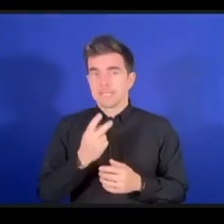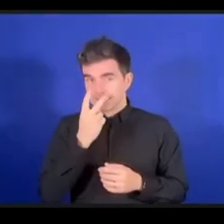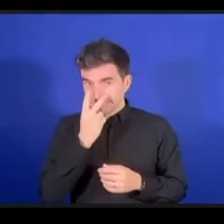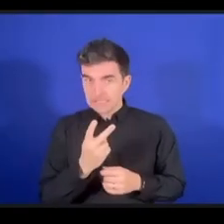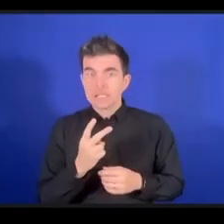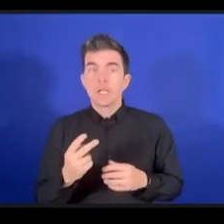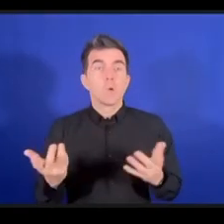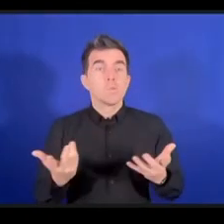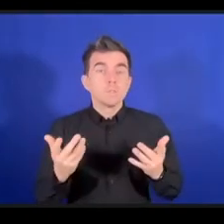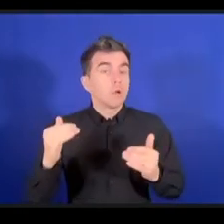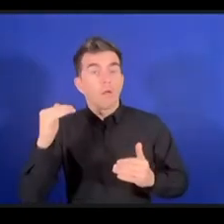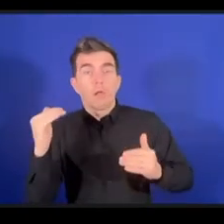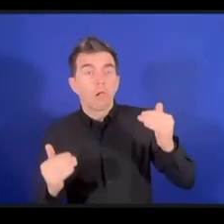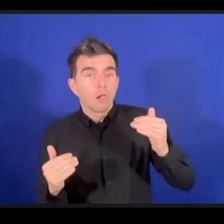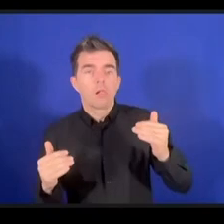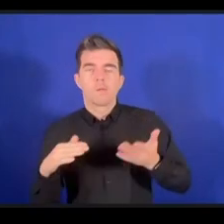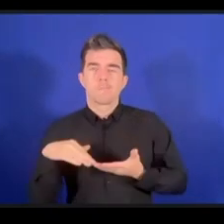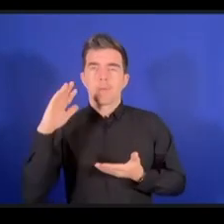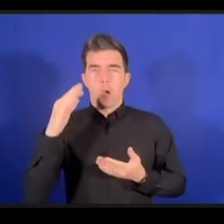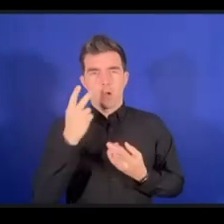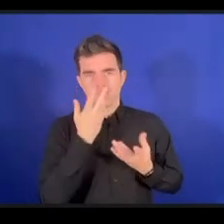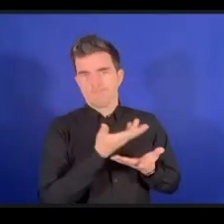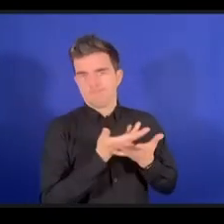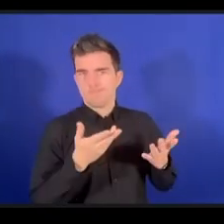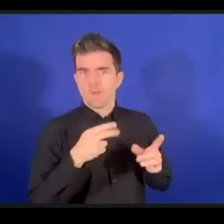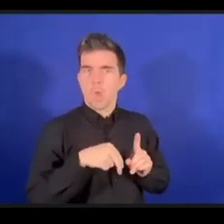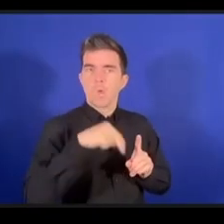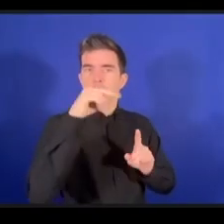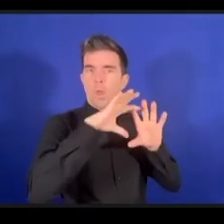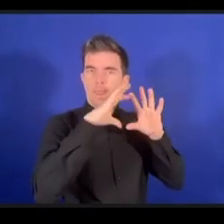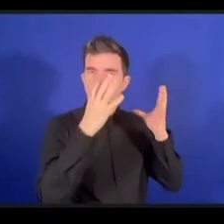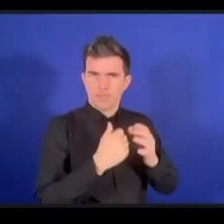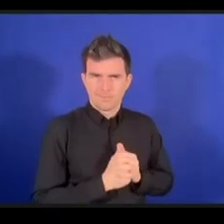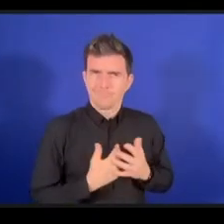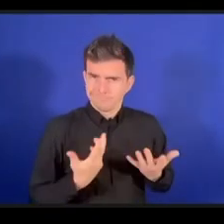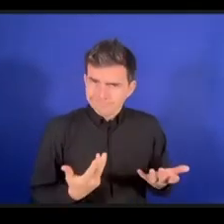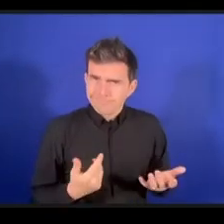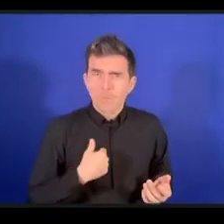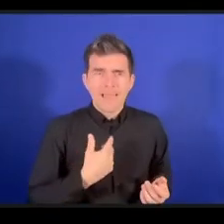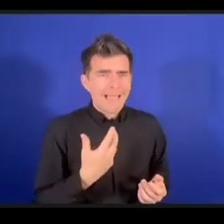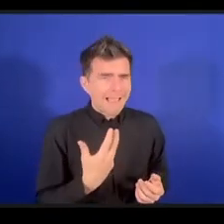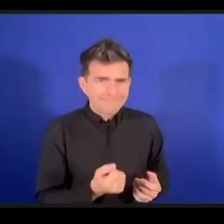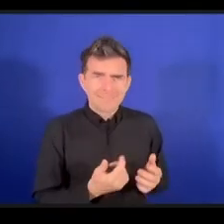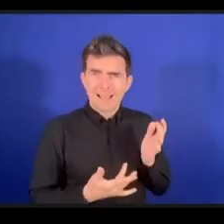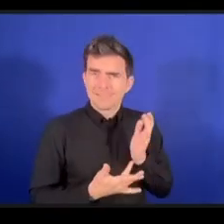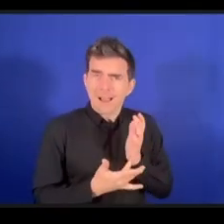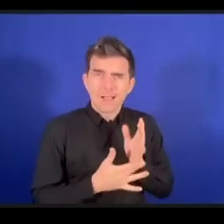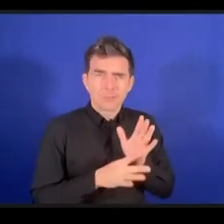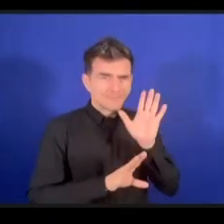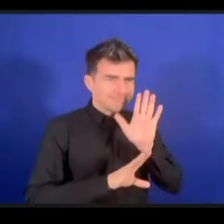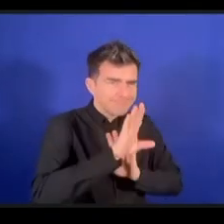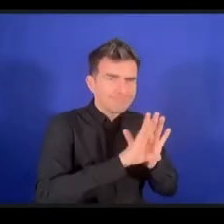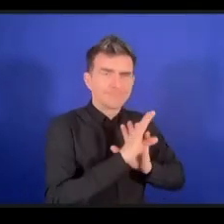我们有这个技术，但是呢有可及性方面的障碍。